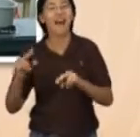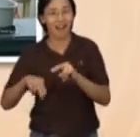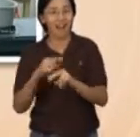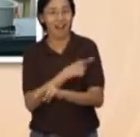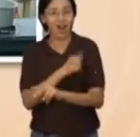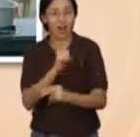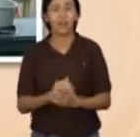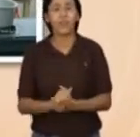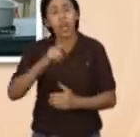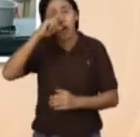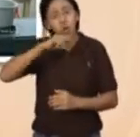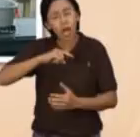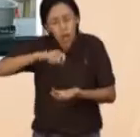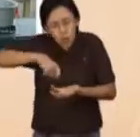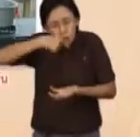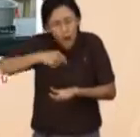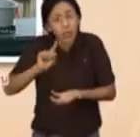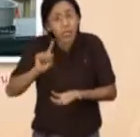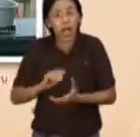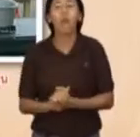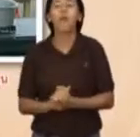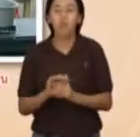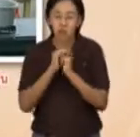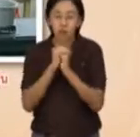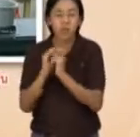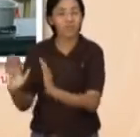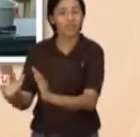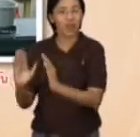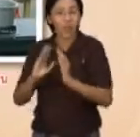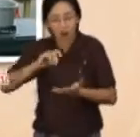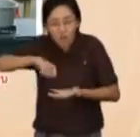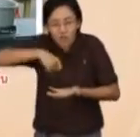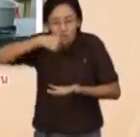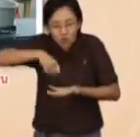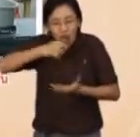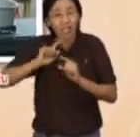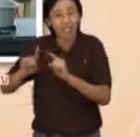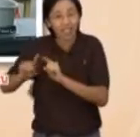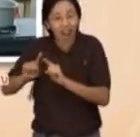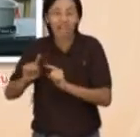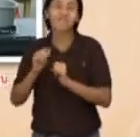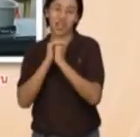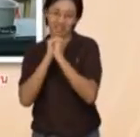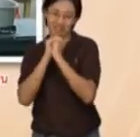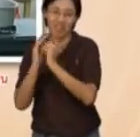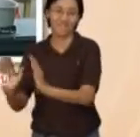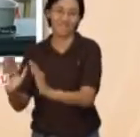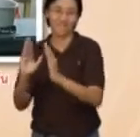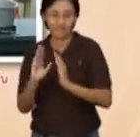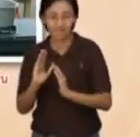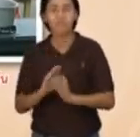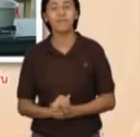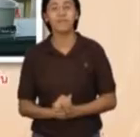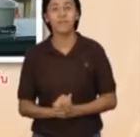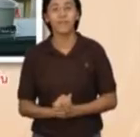ารับอิทธิพลมาจากซุปของฝรั่งหรือเปล่า จีนฮะจีนครับ จากจีน ครับพวกแกงจืดนี่จะรับอิทธิพลมาจากจีนนะฮะพวกของเ